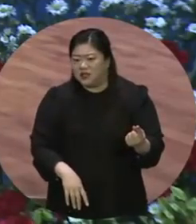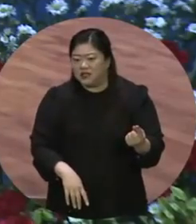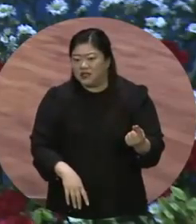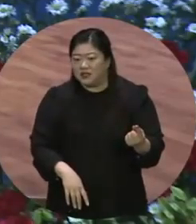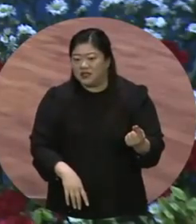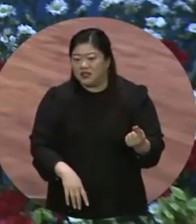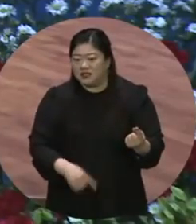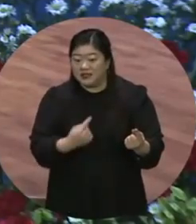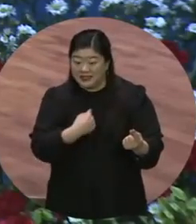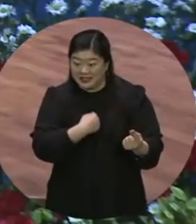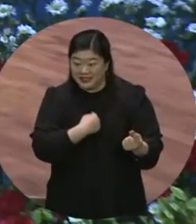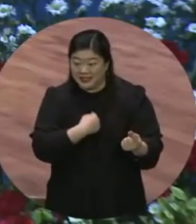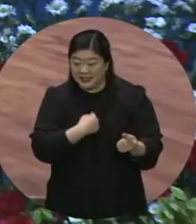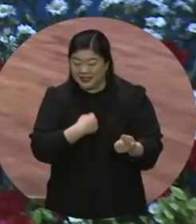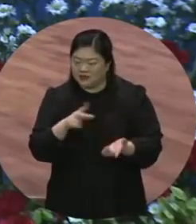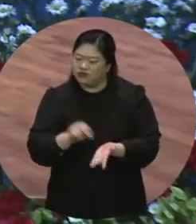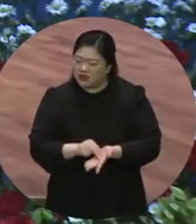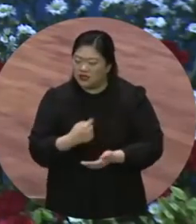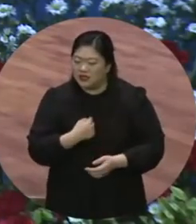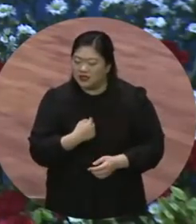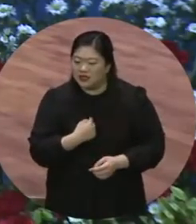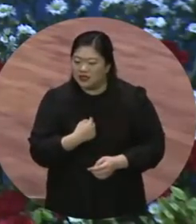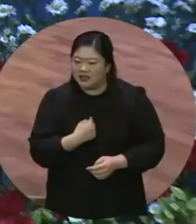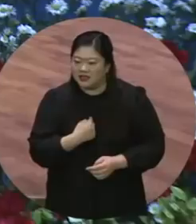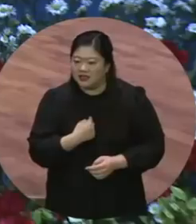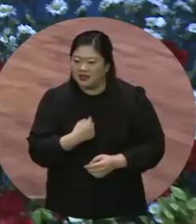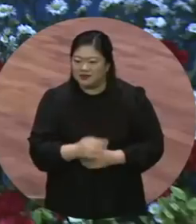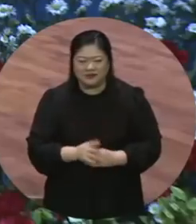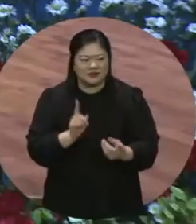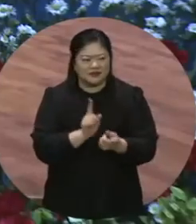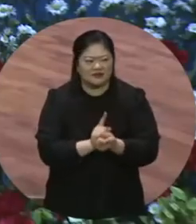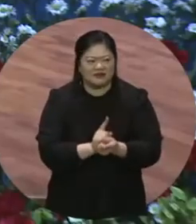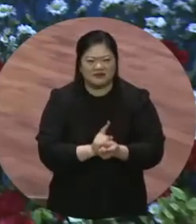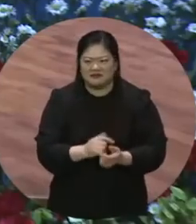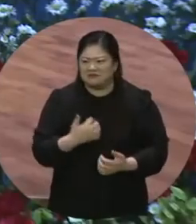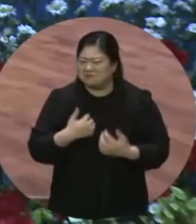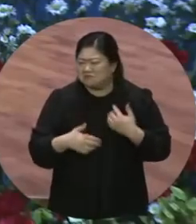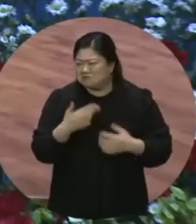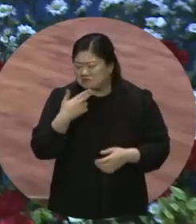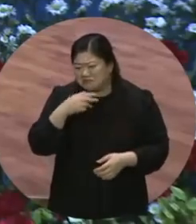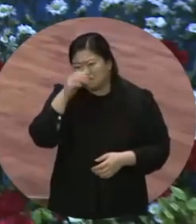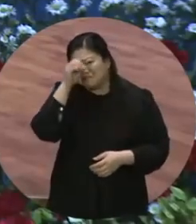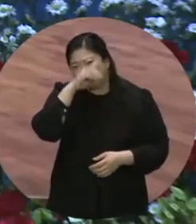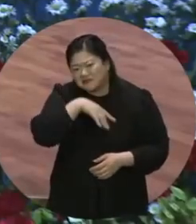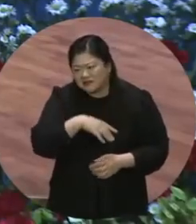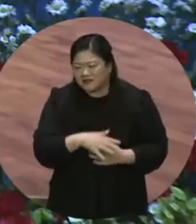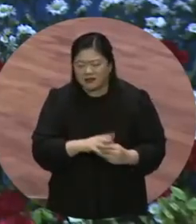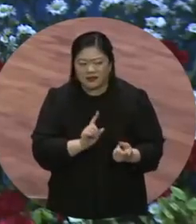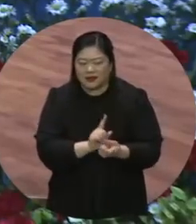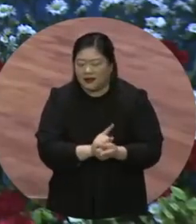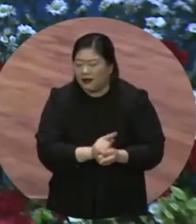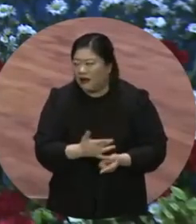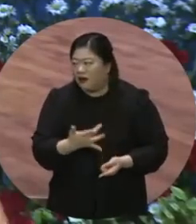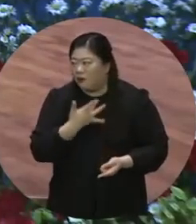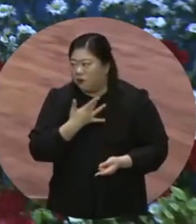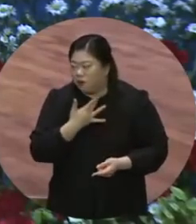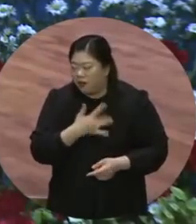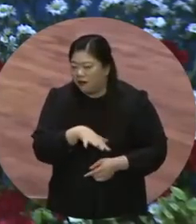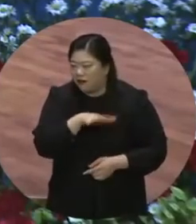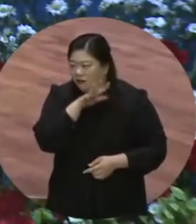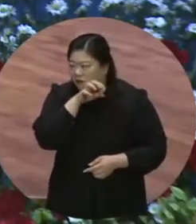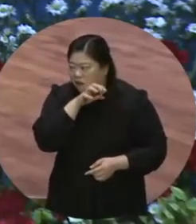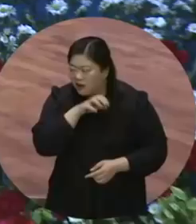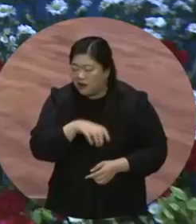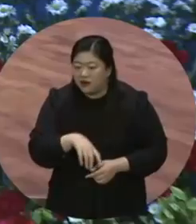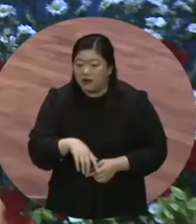뭔가가 문제 있는 거예요. 기쁨이 없다. 늘 만나면 불평하고 만나면